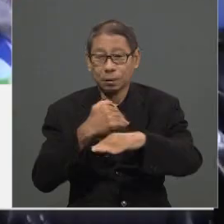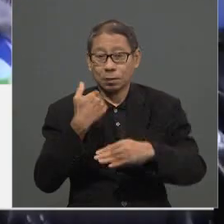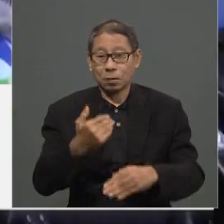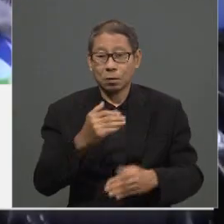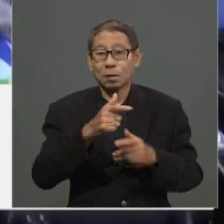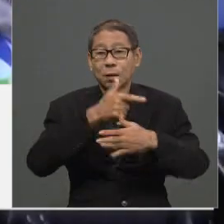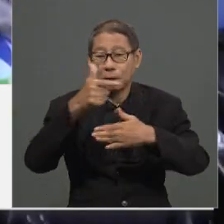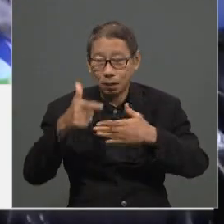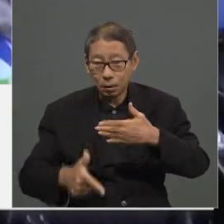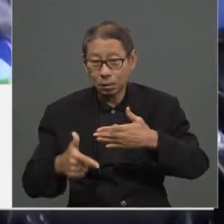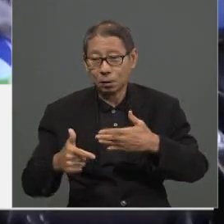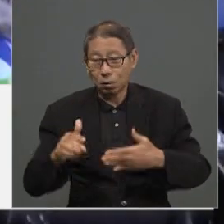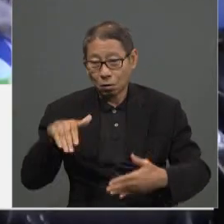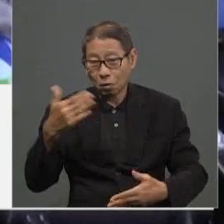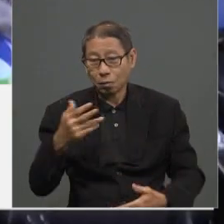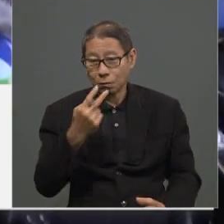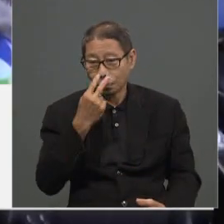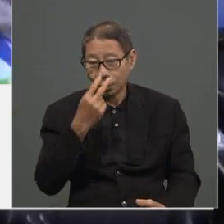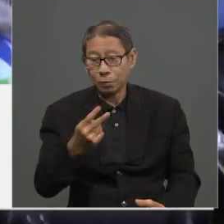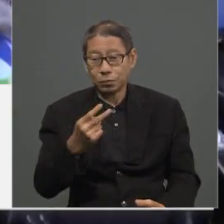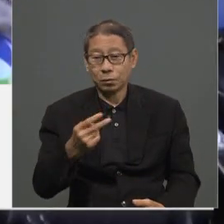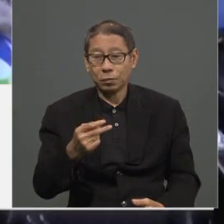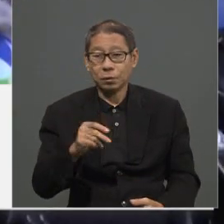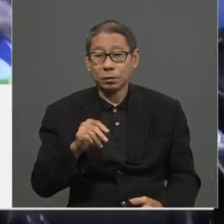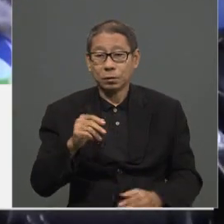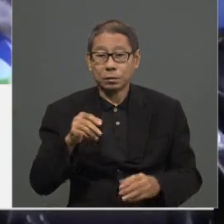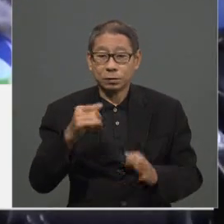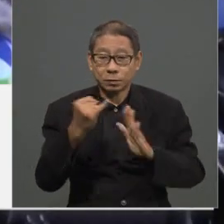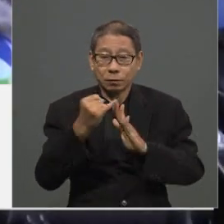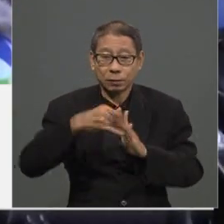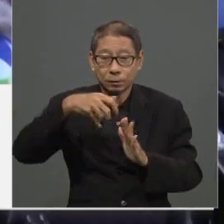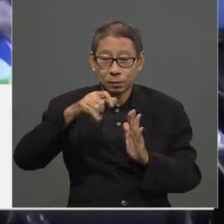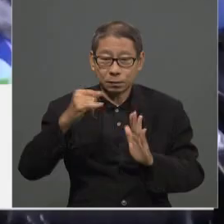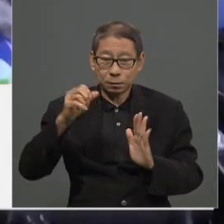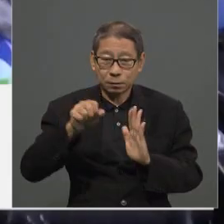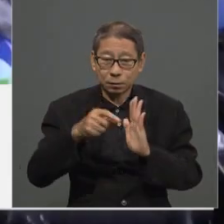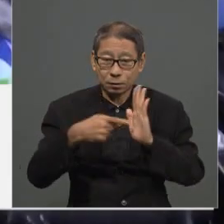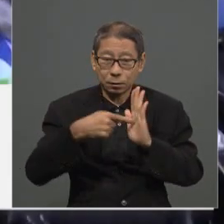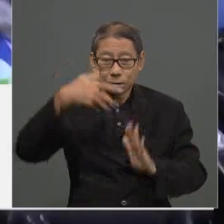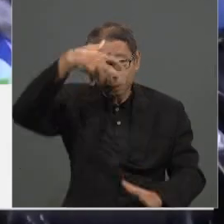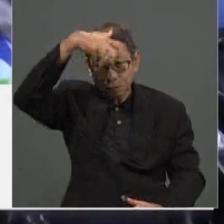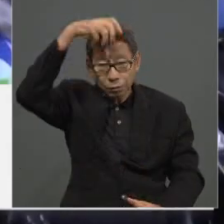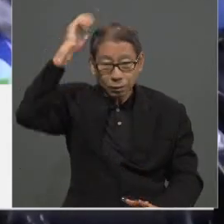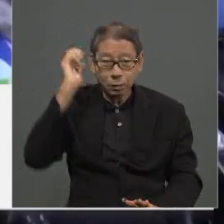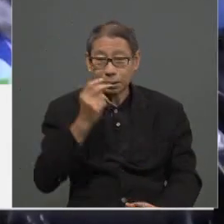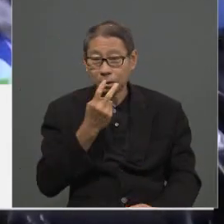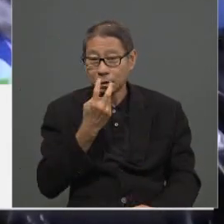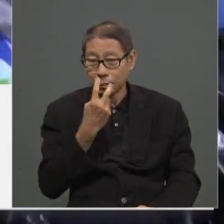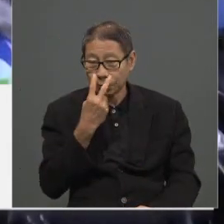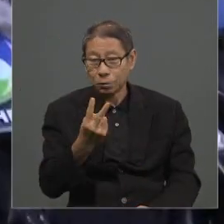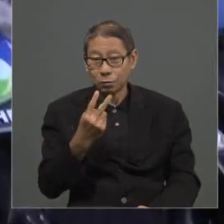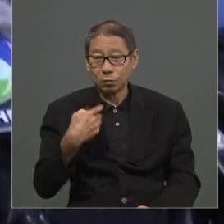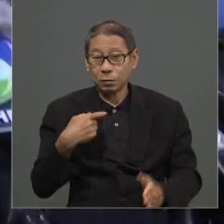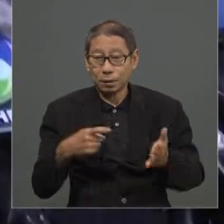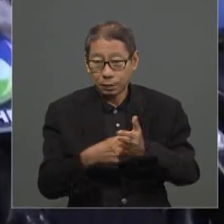งไปสิงห์บุรีไปดูที่ต้นทะเบียนที่เขาให้จดได้อะไรเนี่ยอยากไปเห็นอยากไปดู